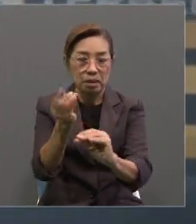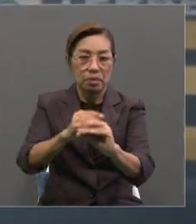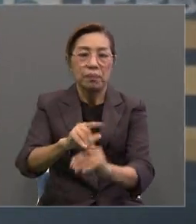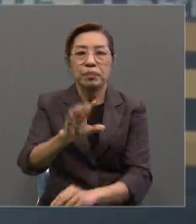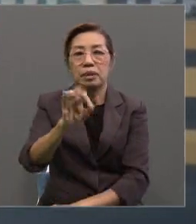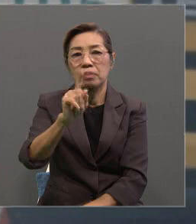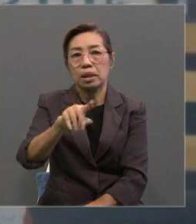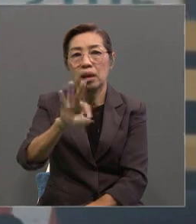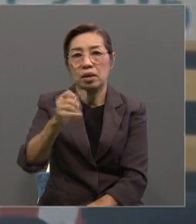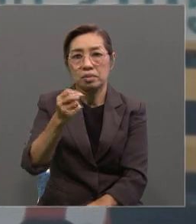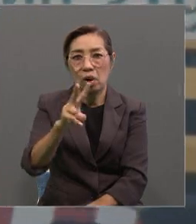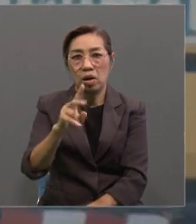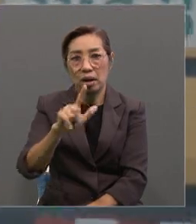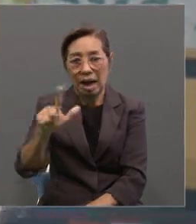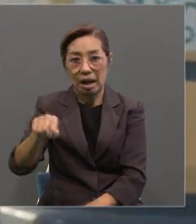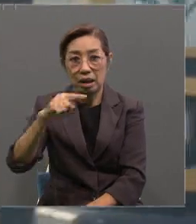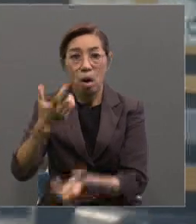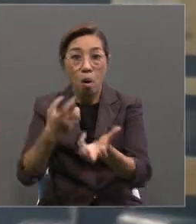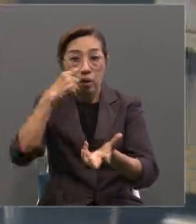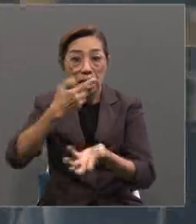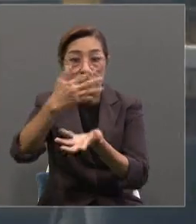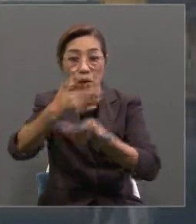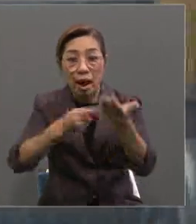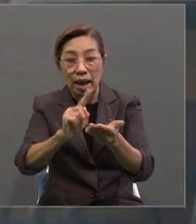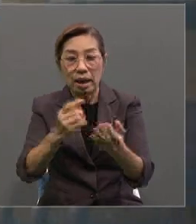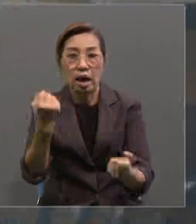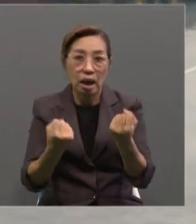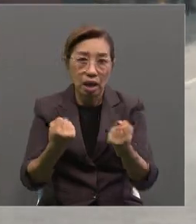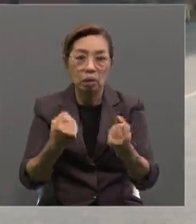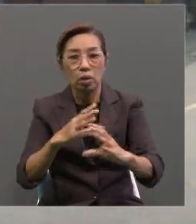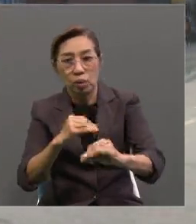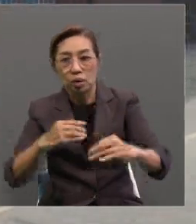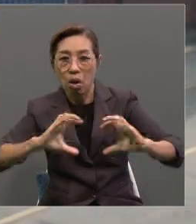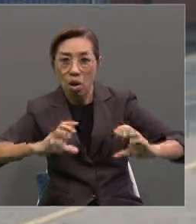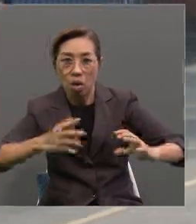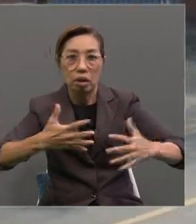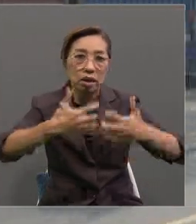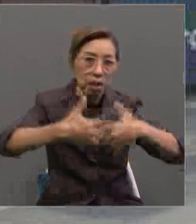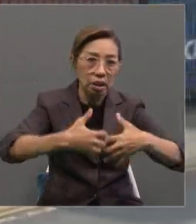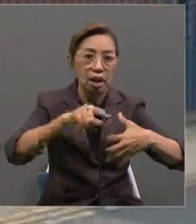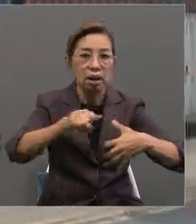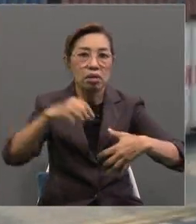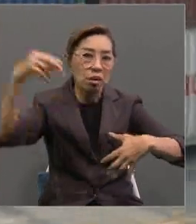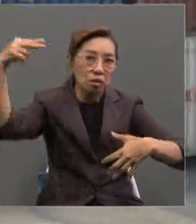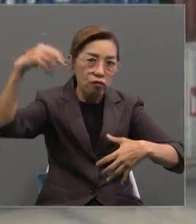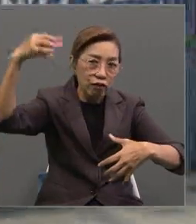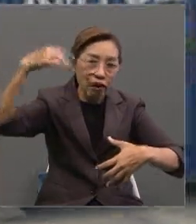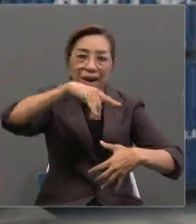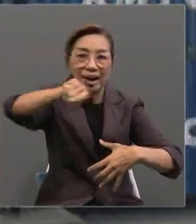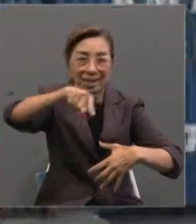โดยสินค้าที่ไทยจะขยายตลาดได้นะคะอย่างเช่นยานยนต์แล้วก็ชิ้นส่วนเครื่องจักรกลและเครื่องใช้ไฟฟ้า